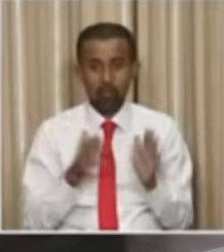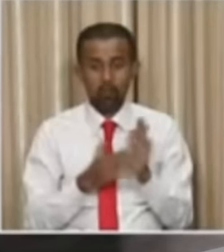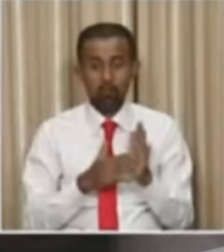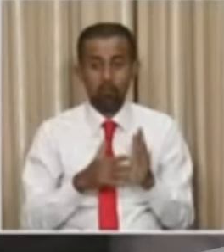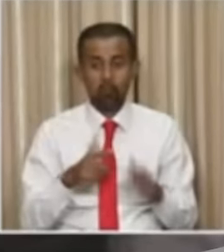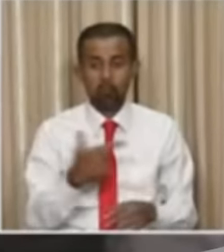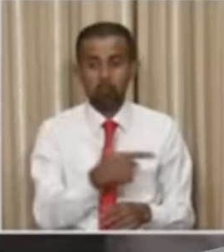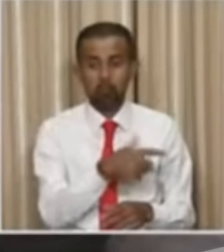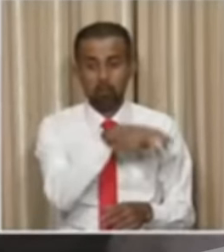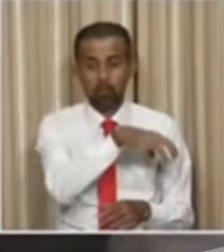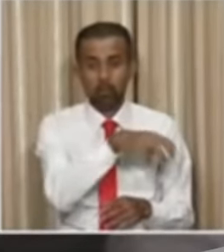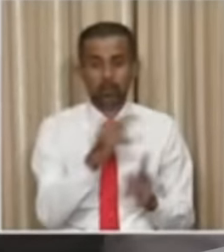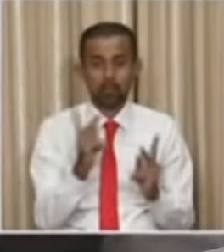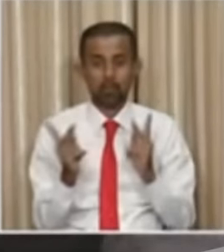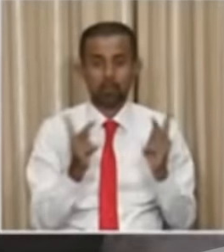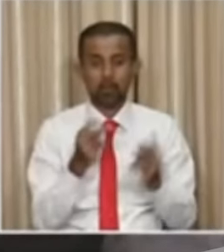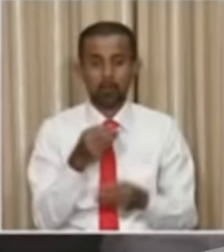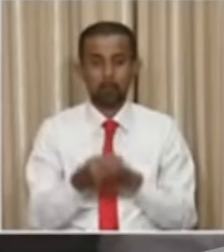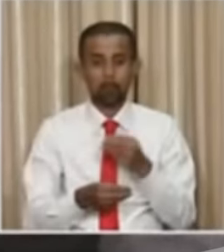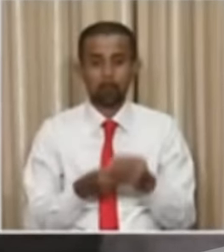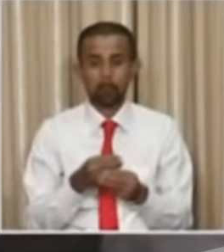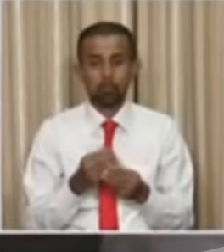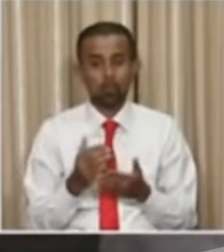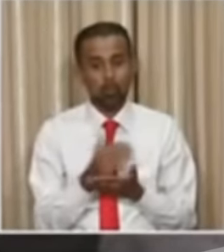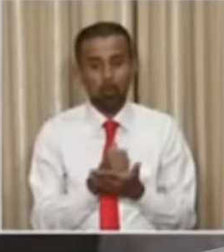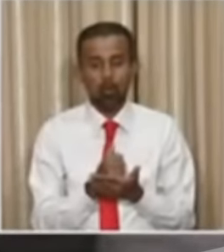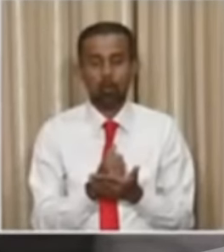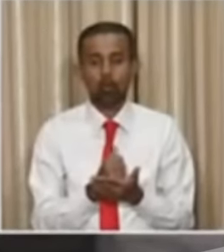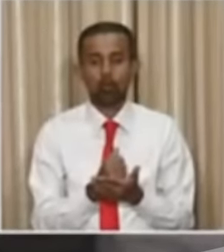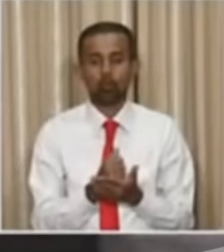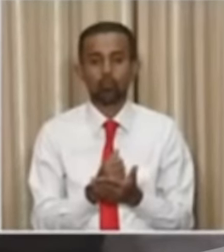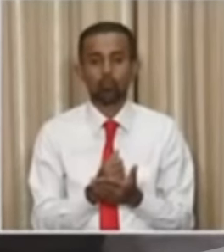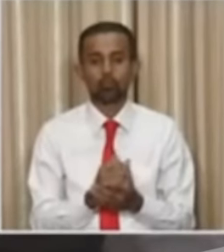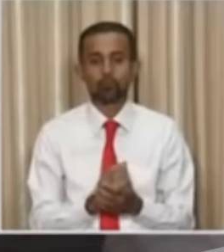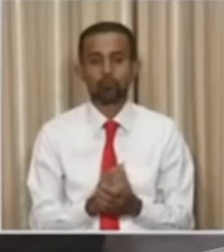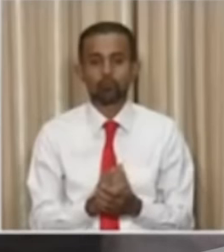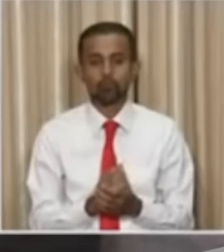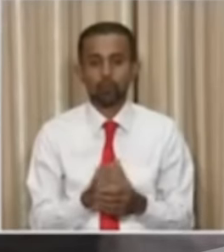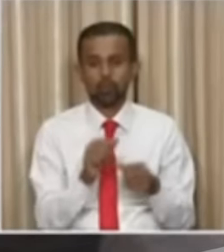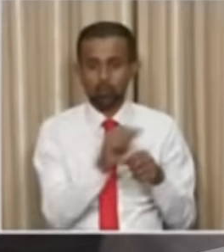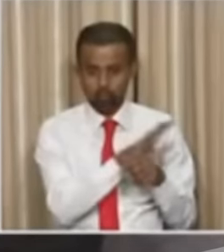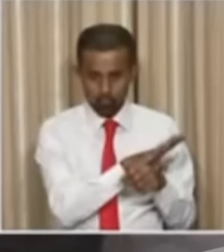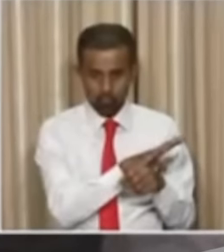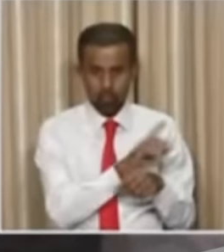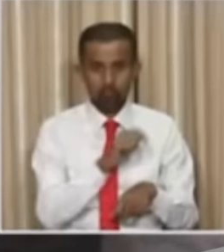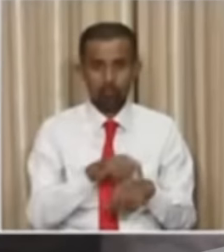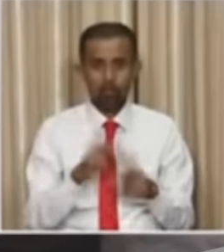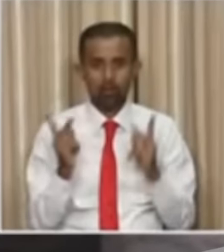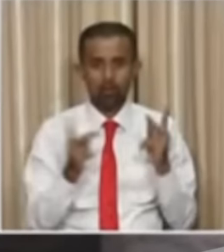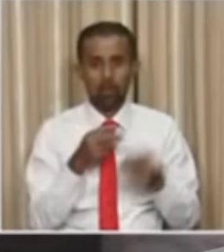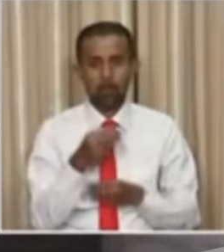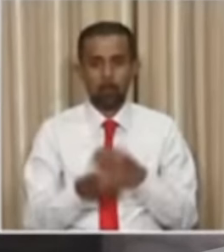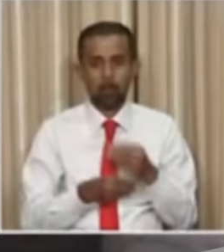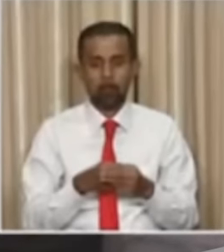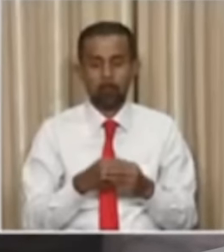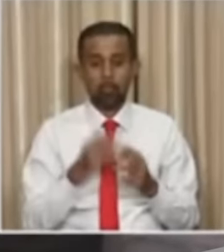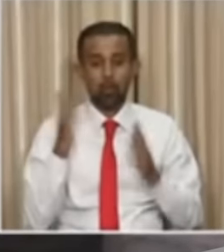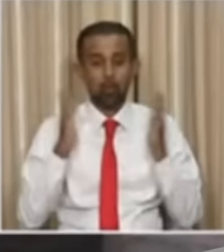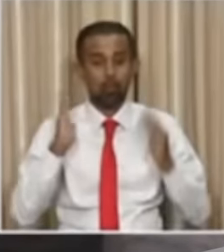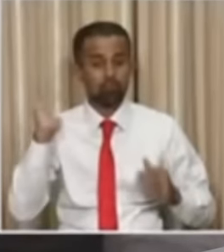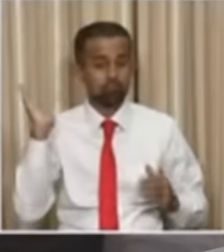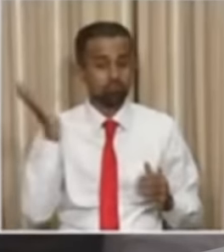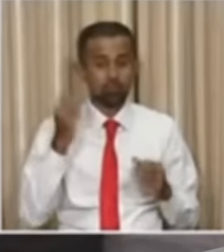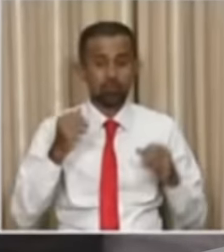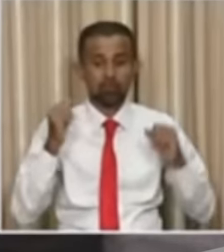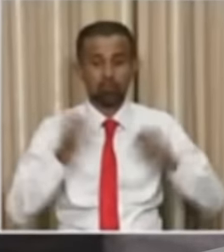කියන්නේ සංචාරක ව්‍යාපාරය මත සම්පූර්ණම ආර්ථිකය දුවන රටක්. කොරෝනා වසංගතයේ කාලේ සංචාර කර්මාන්තයේ ලෝකෙ පුරාම කඩන්